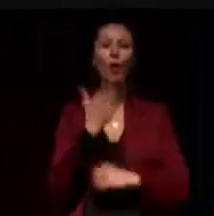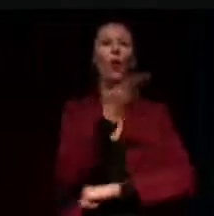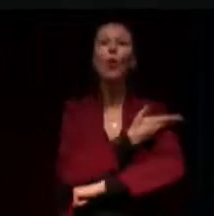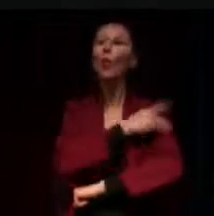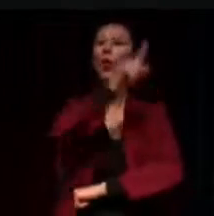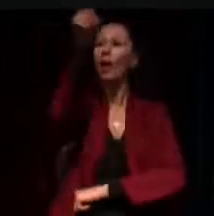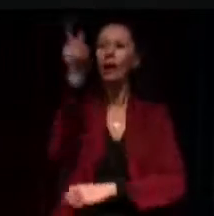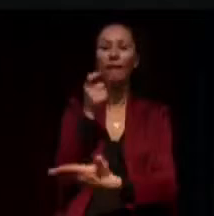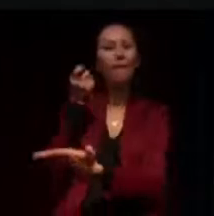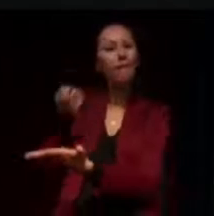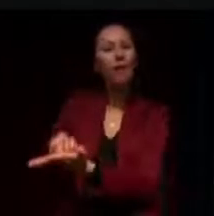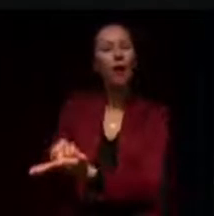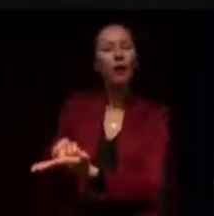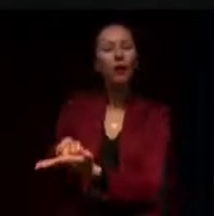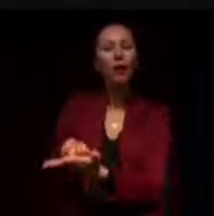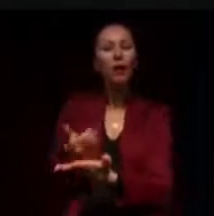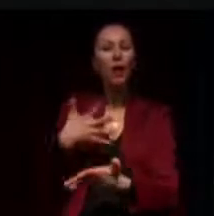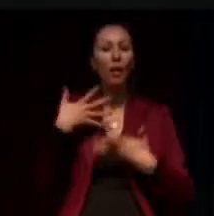değiller.